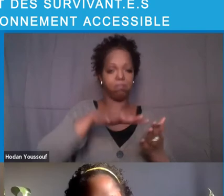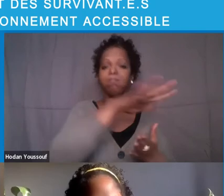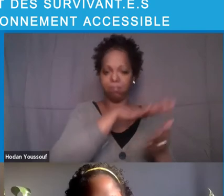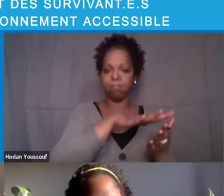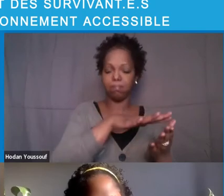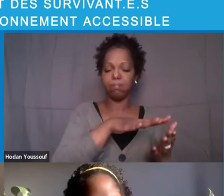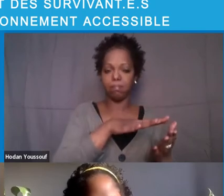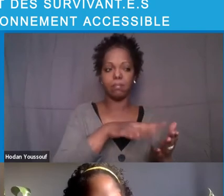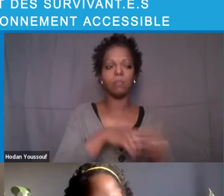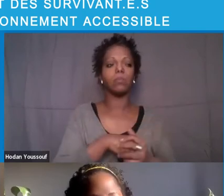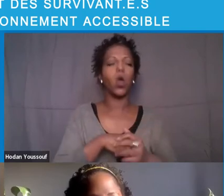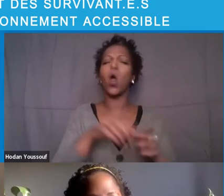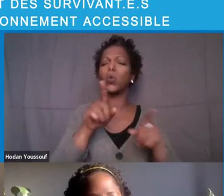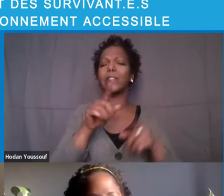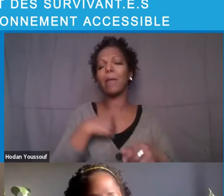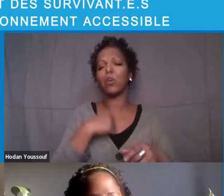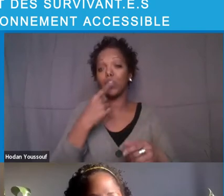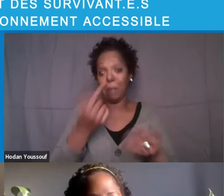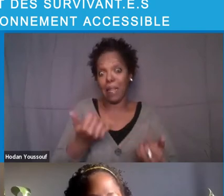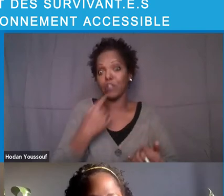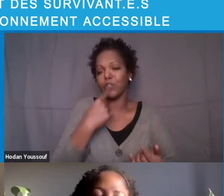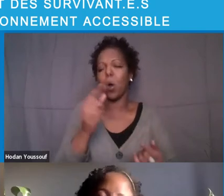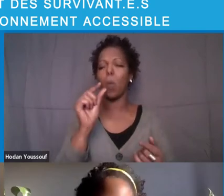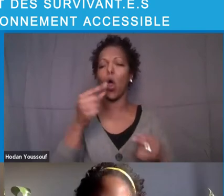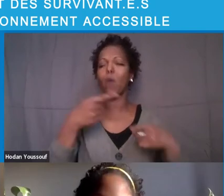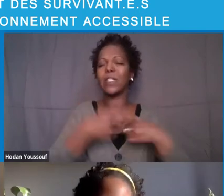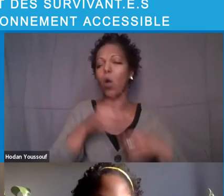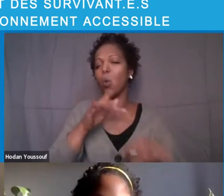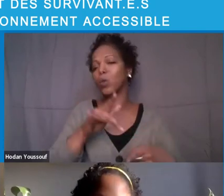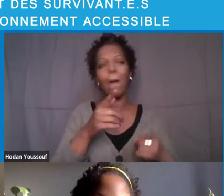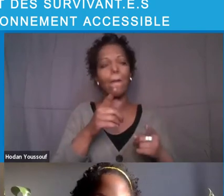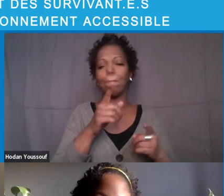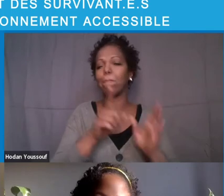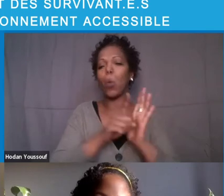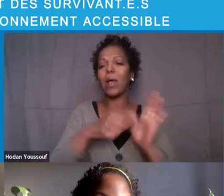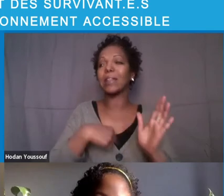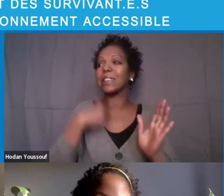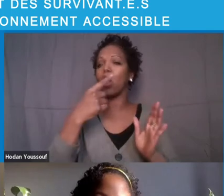je travaille aussi dans une école où, pour les sourds.